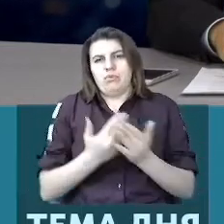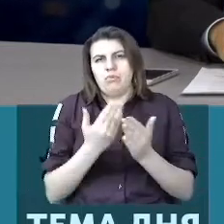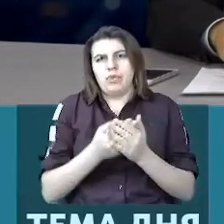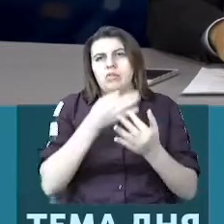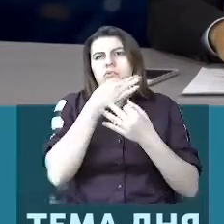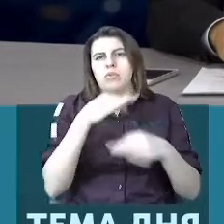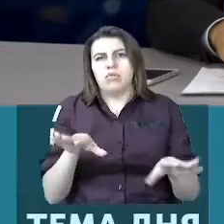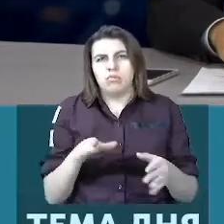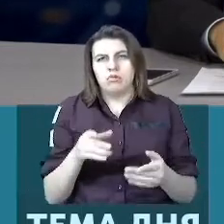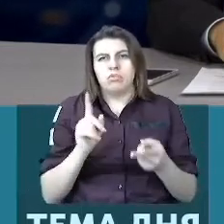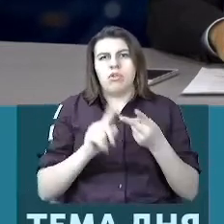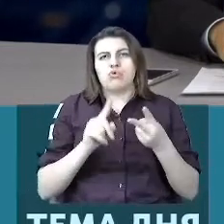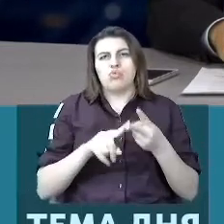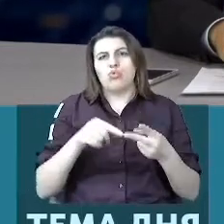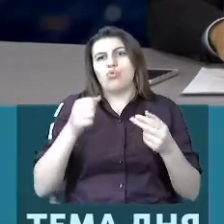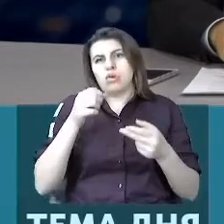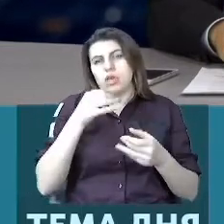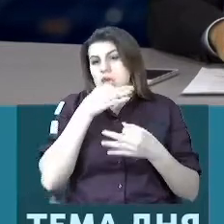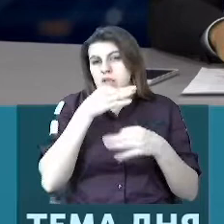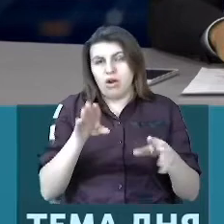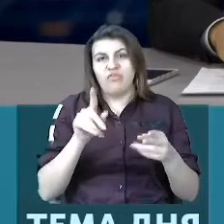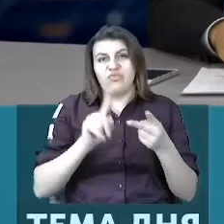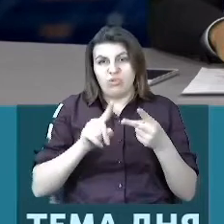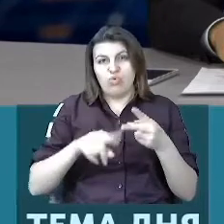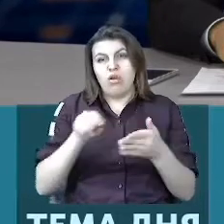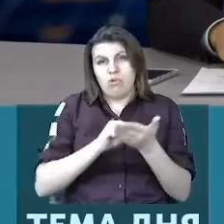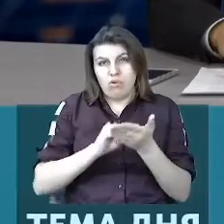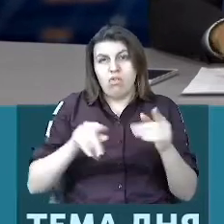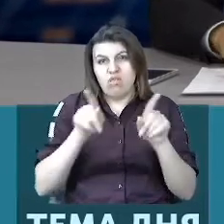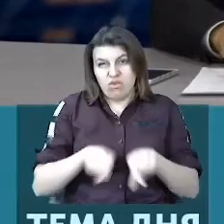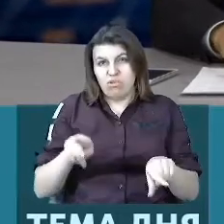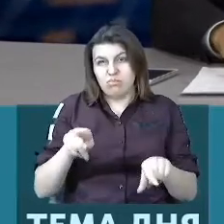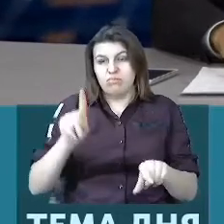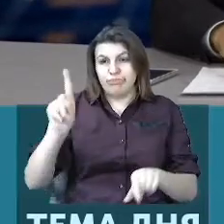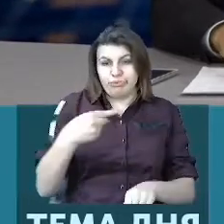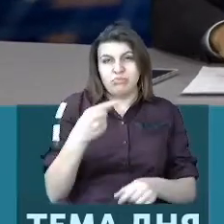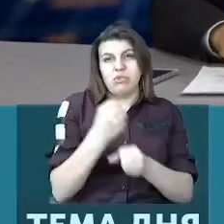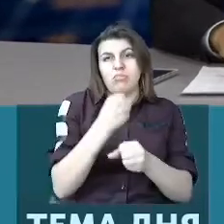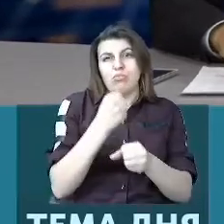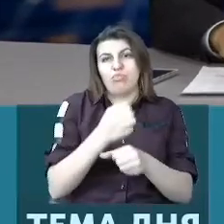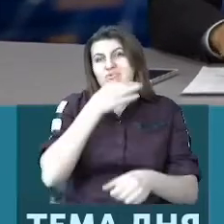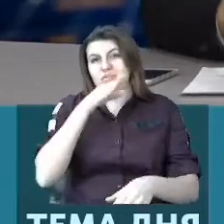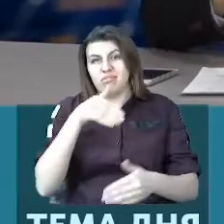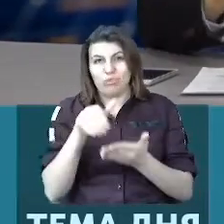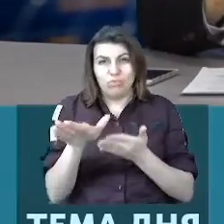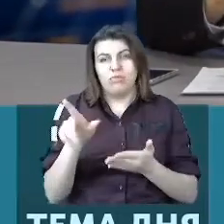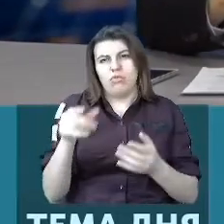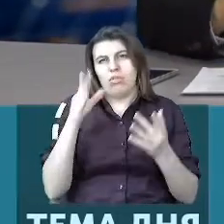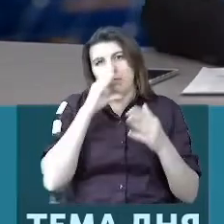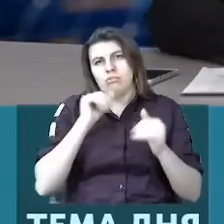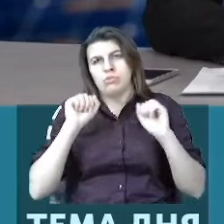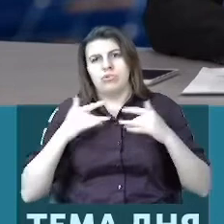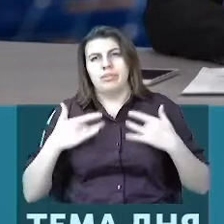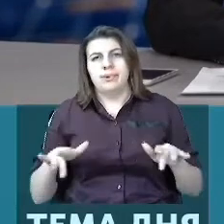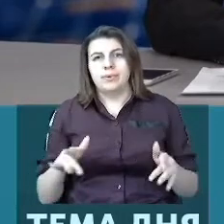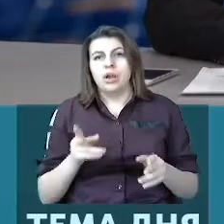подобається, а на другий він вас звільнить, скаже, що ви йому не підходите. Все це,